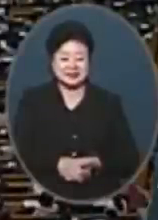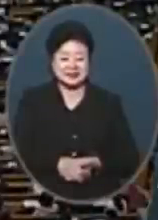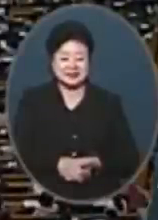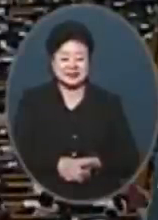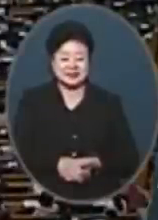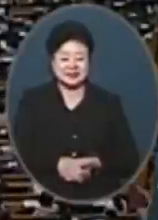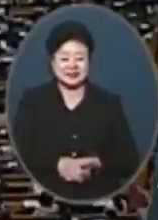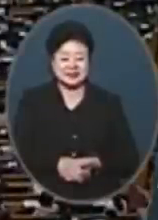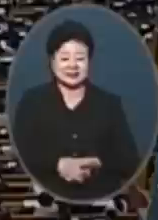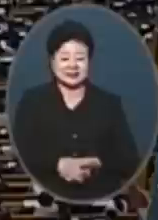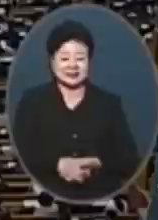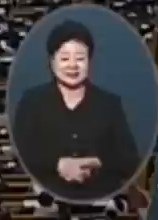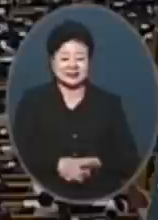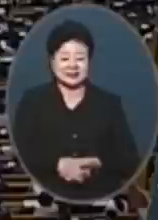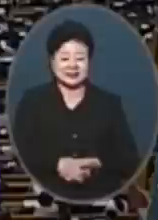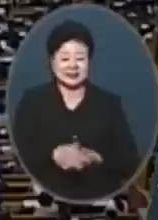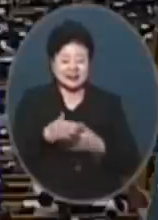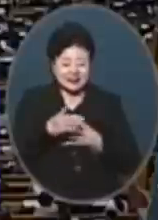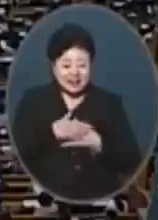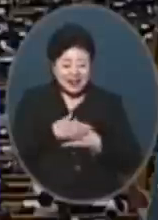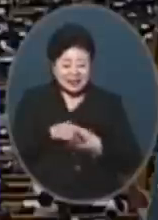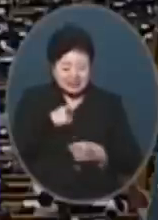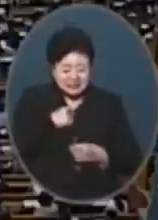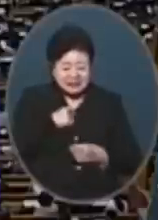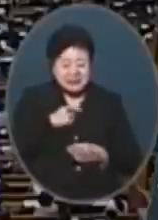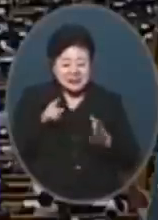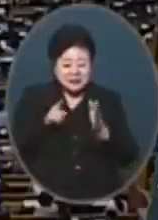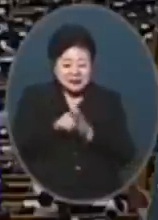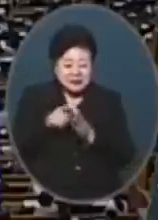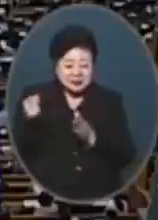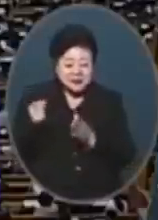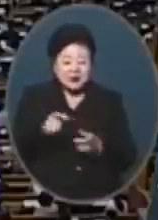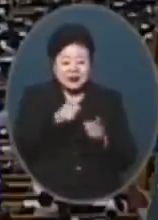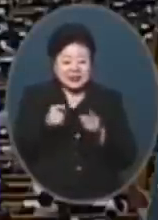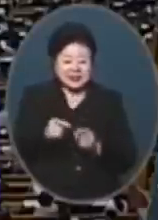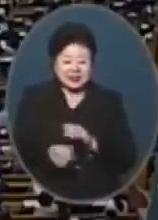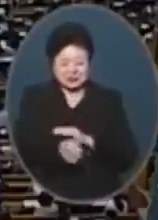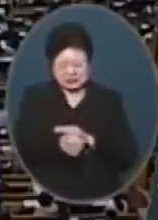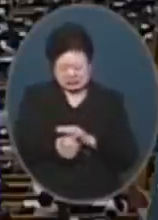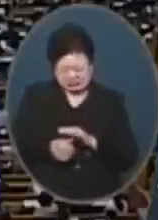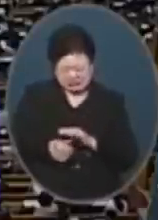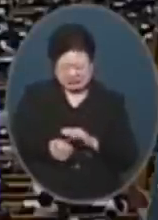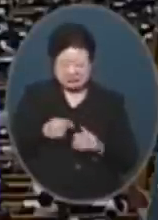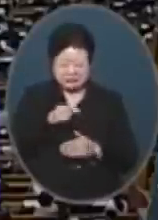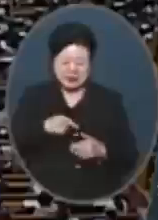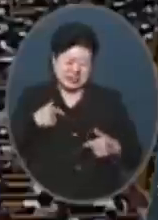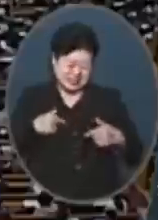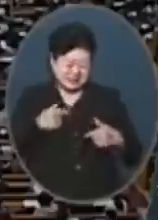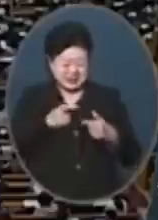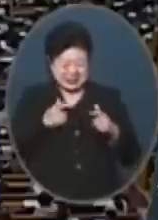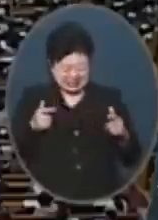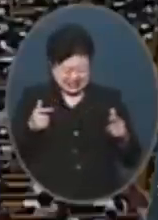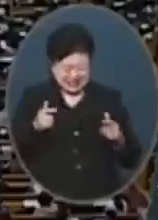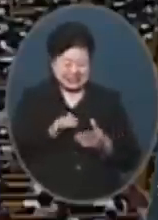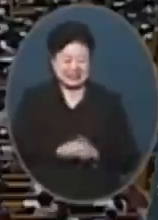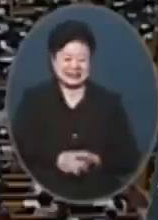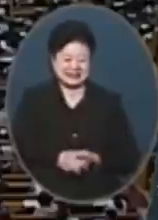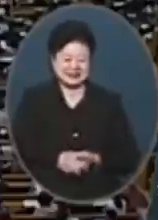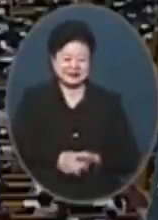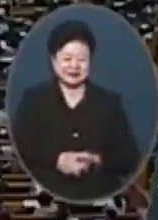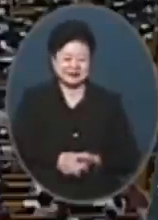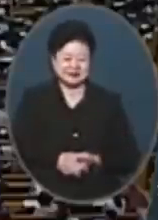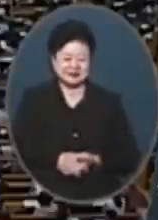히브리서 10장 38절에 나의 의인은 믿음으로 말미암아 살리라. 또한 뒤로 물러가면 내 마음이 그를 기뻐하지